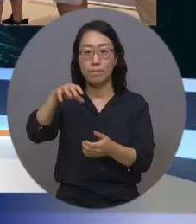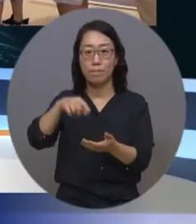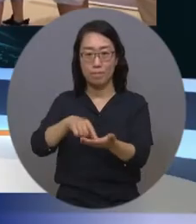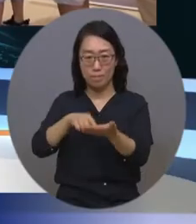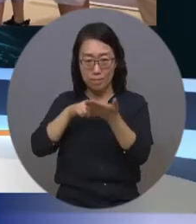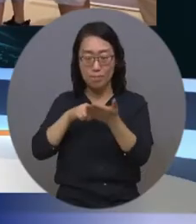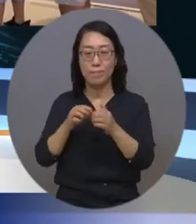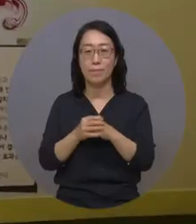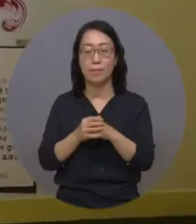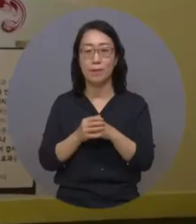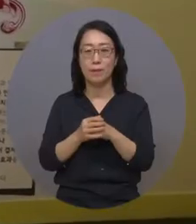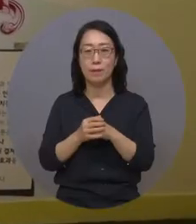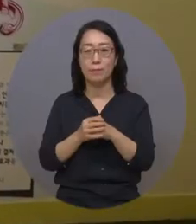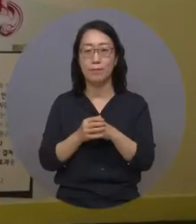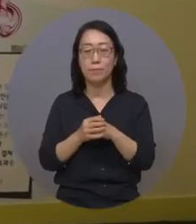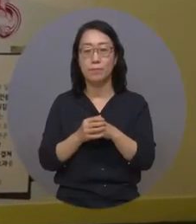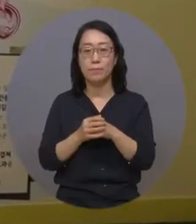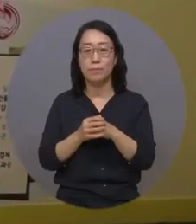전합니다.